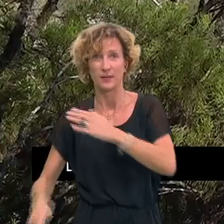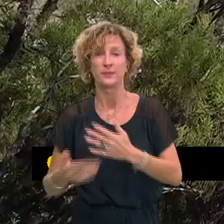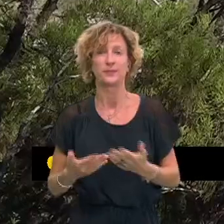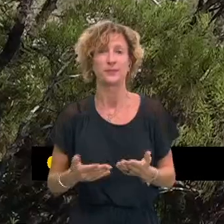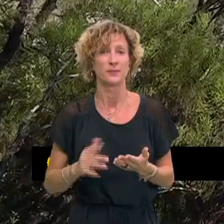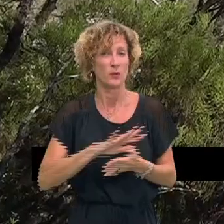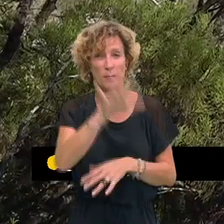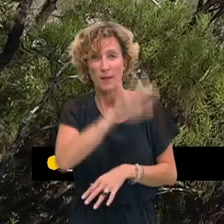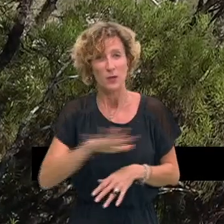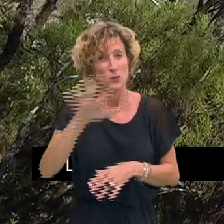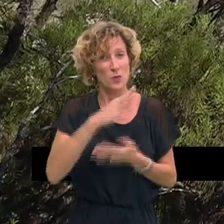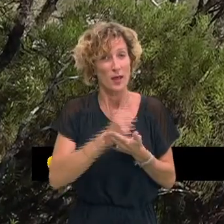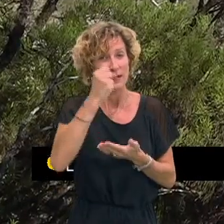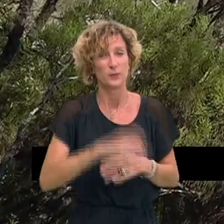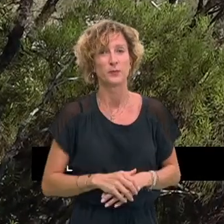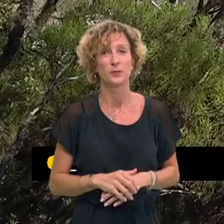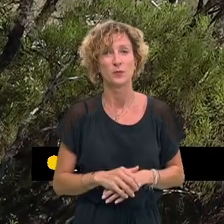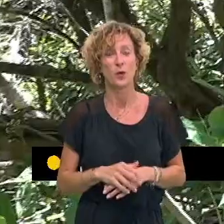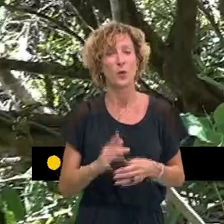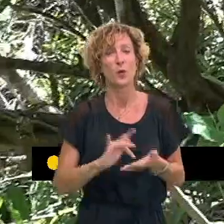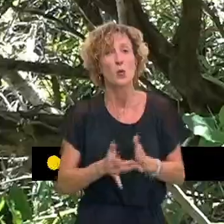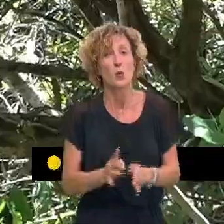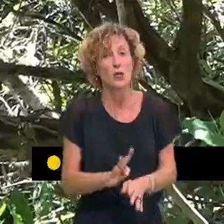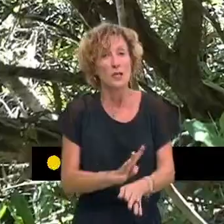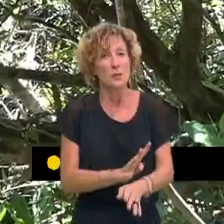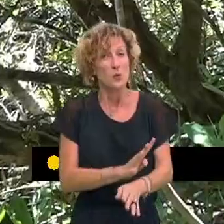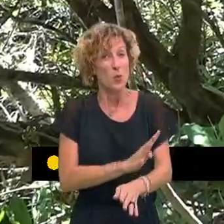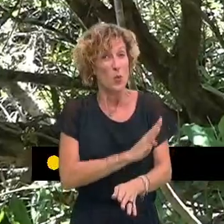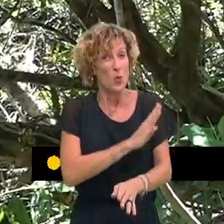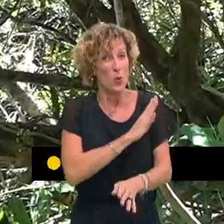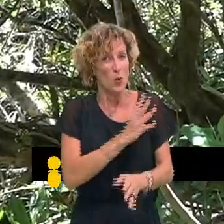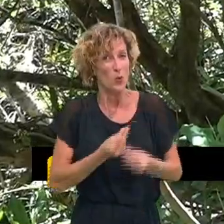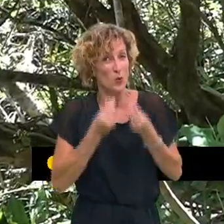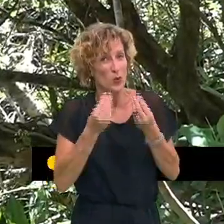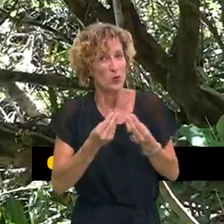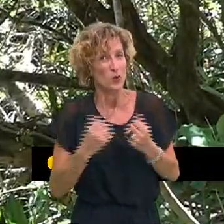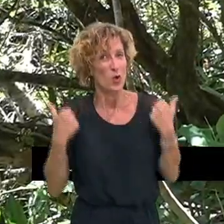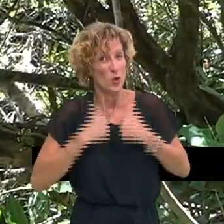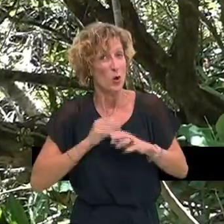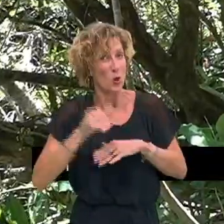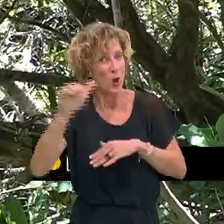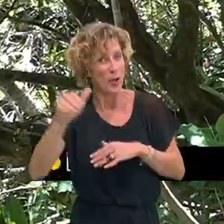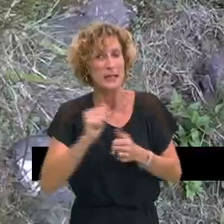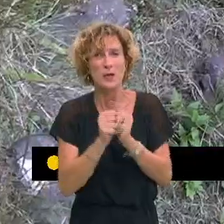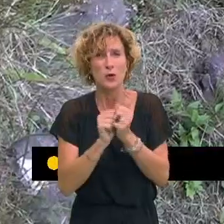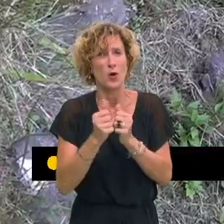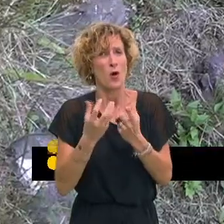de l'île de La Réunion. Pour toutes les émotions, tous les frissons que procure le Grand Raid, les concurrents veulent toujours aller au bout de leur exploit.